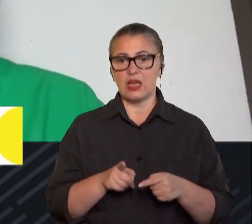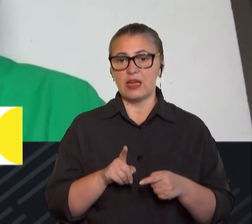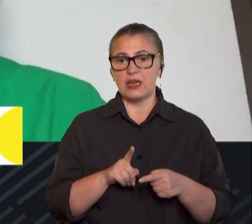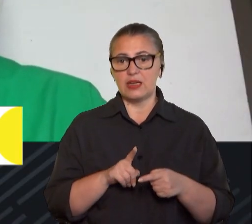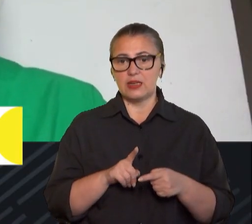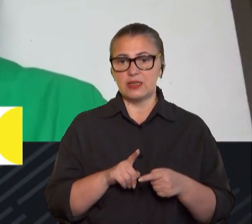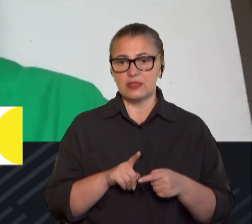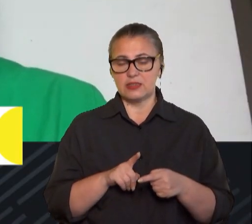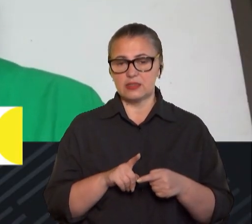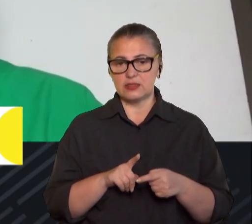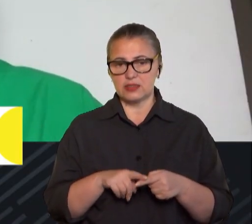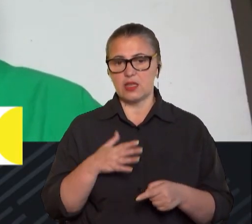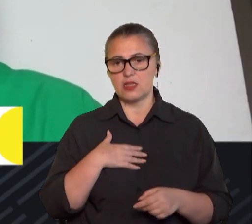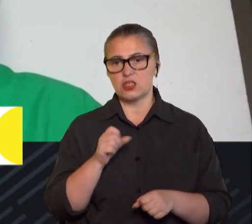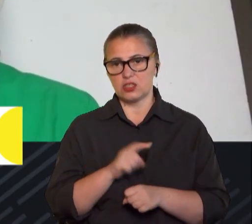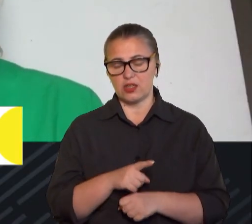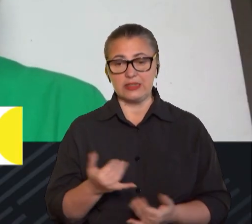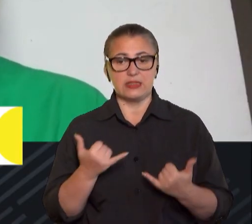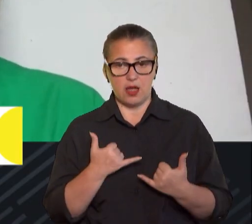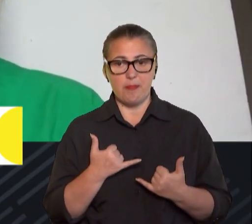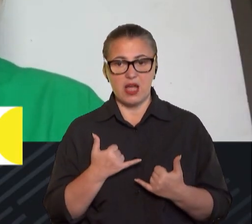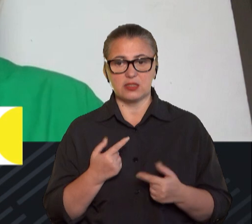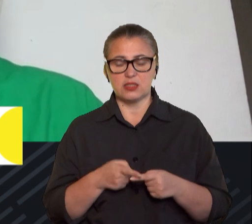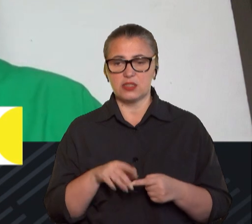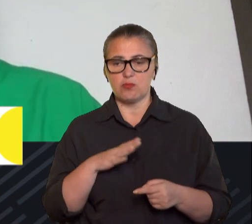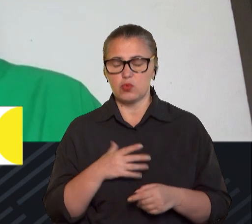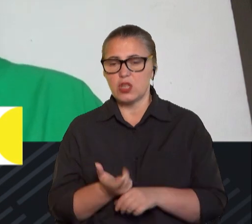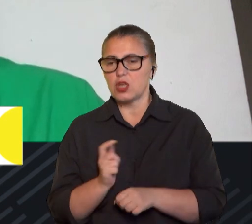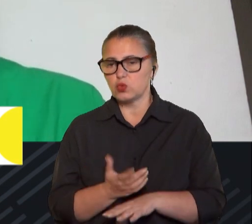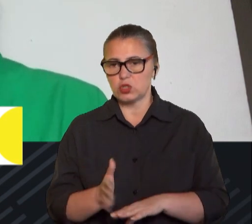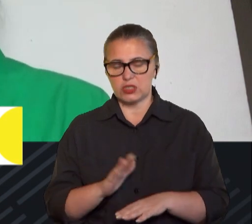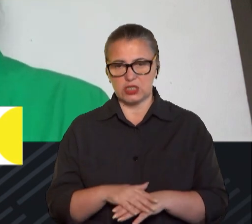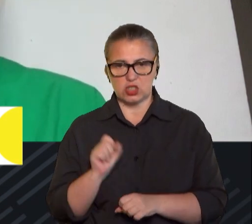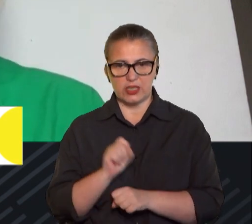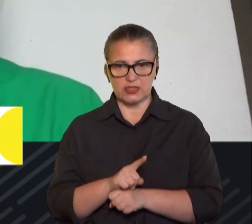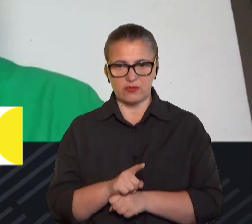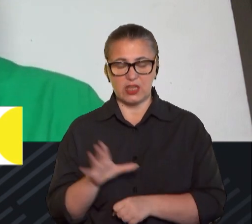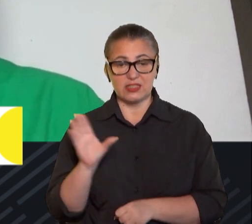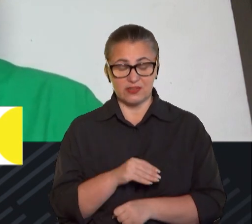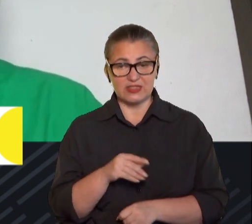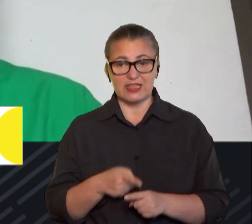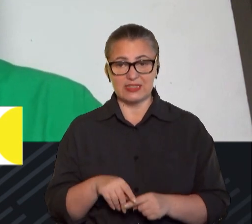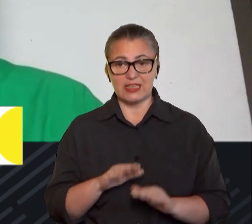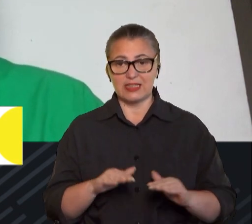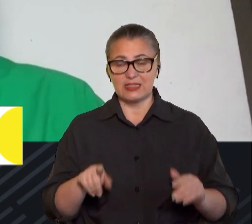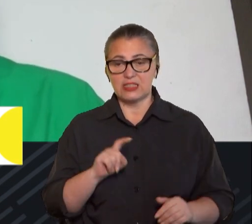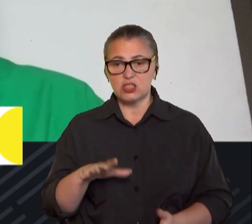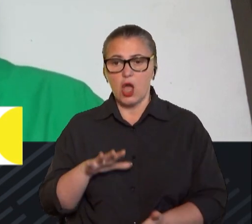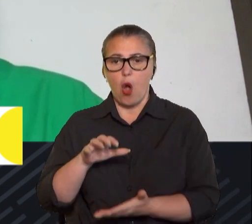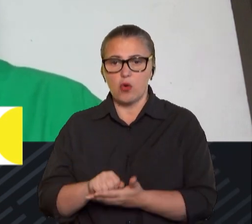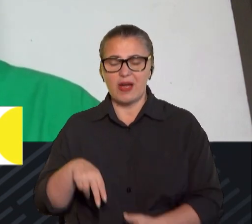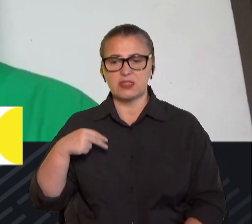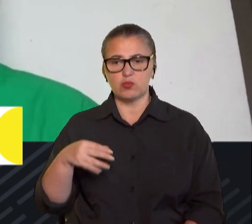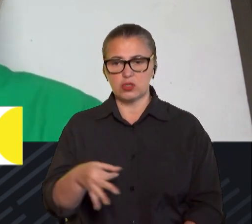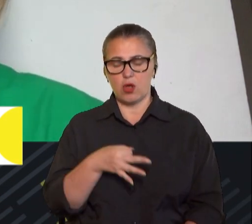Ця рятувальна наша місія, вона особисто для мене була надзвичайно тяжкою. Це всі діти з окупації, з